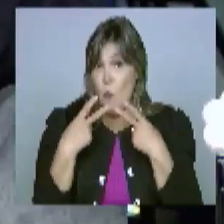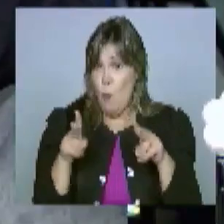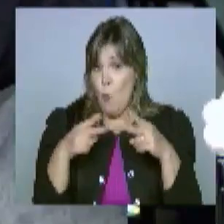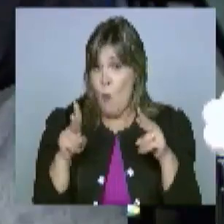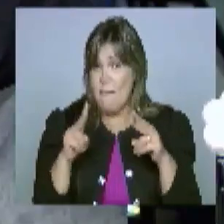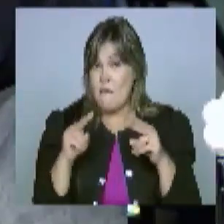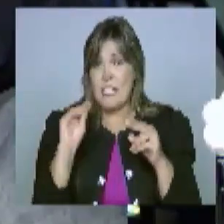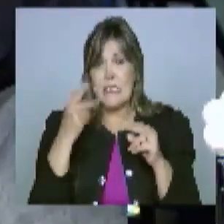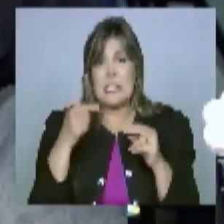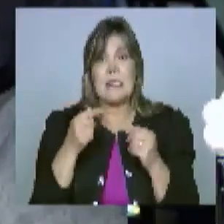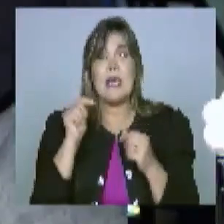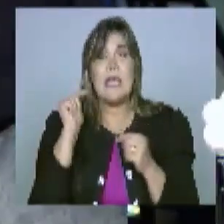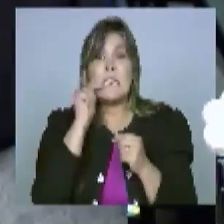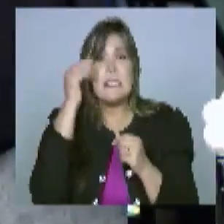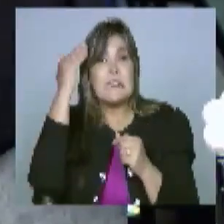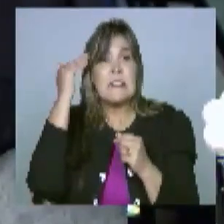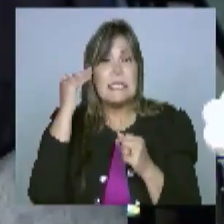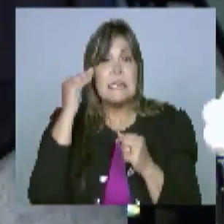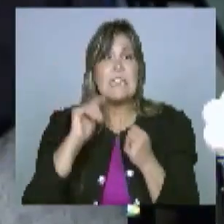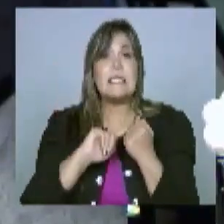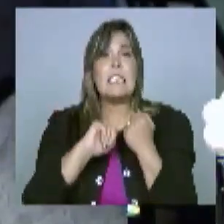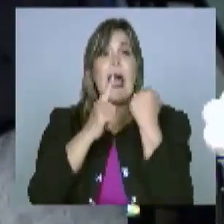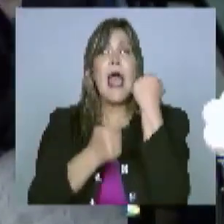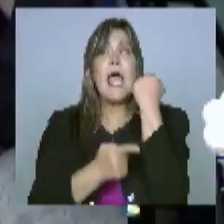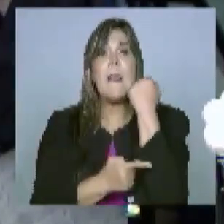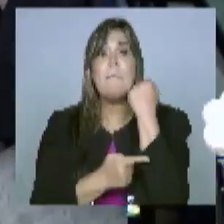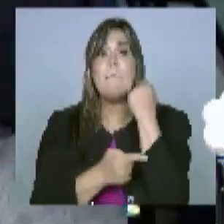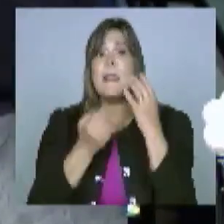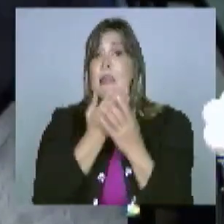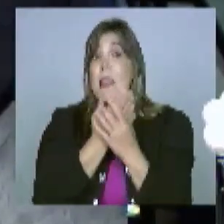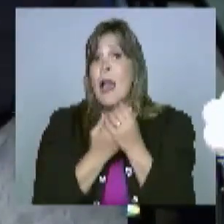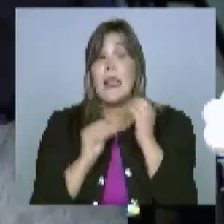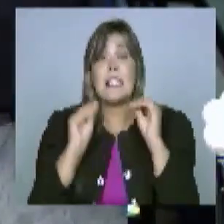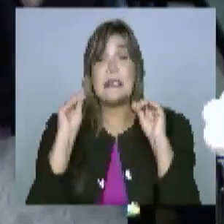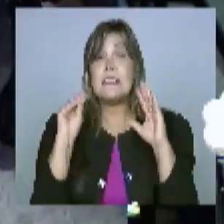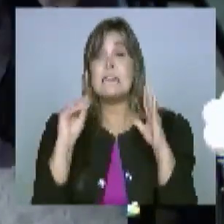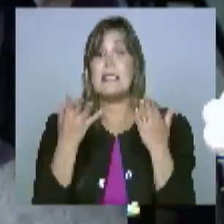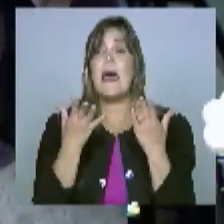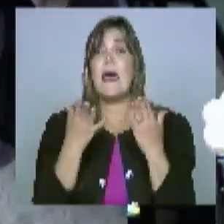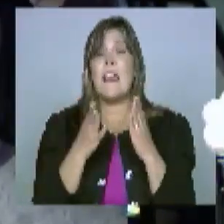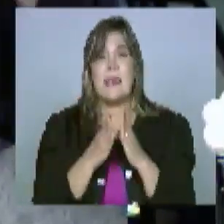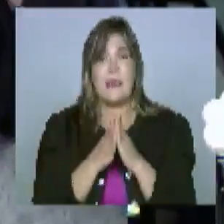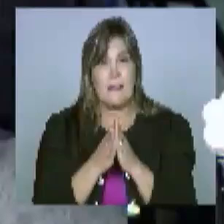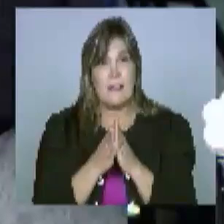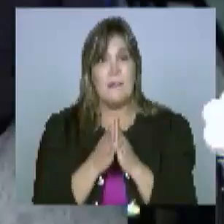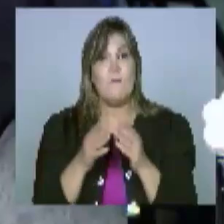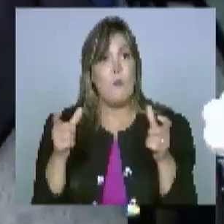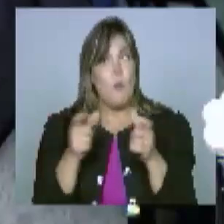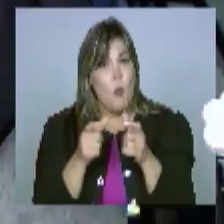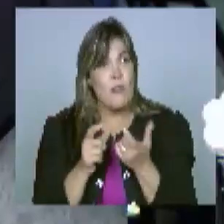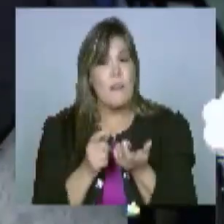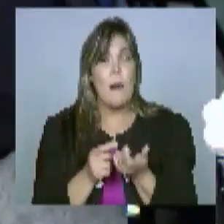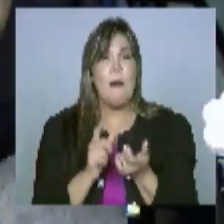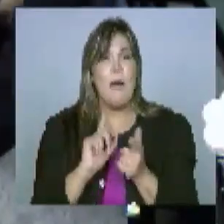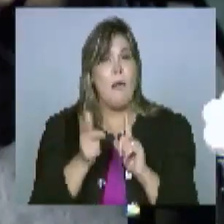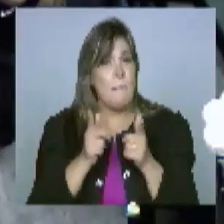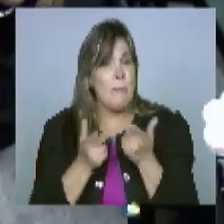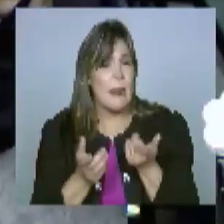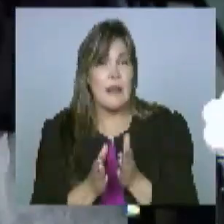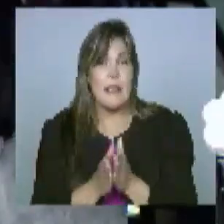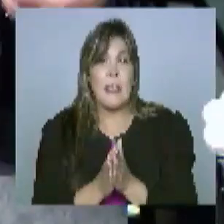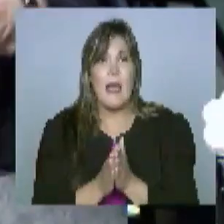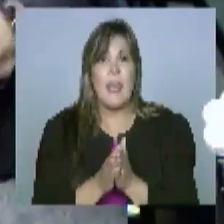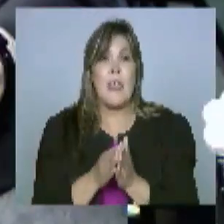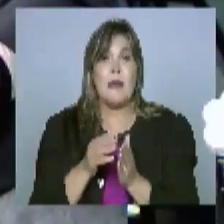مسموح مع التحليل العلمي ربما الطب ربما المجتمعي ربما عشان بتقولي لا ليه